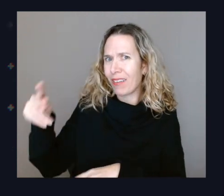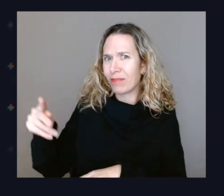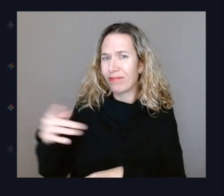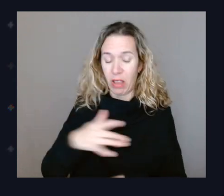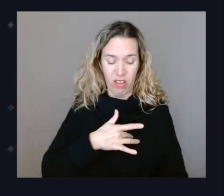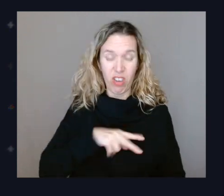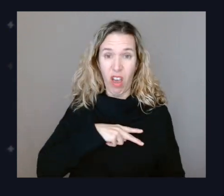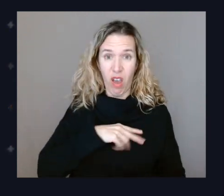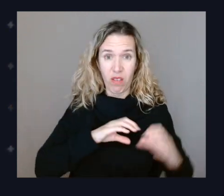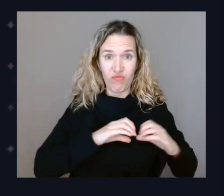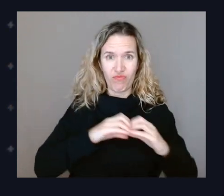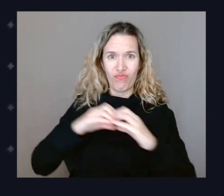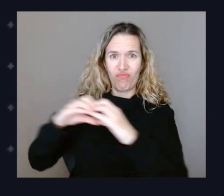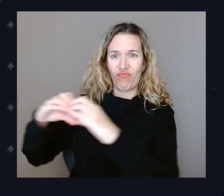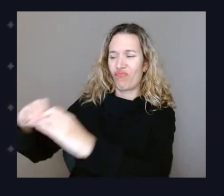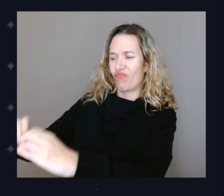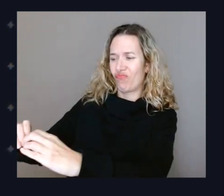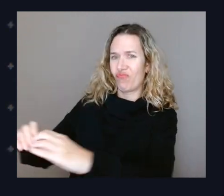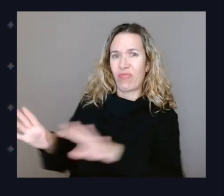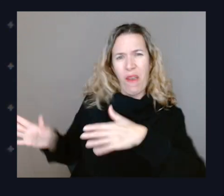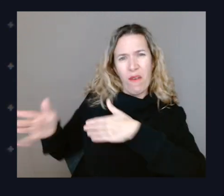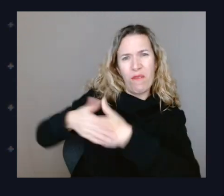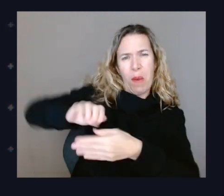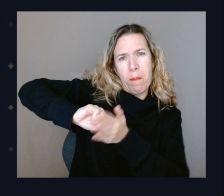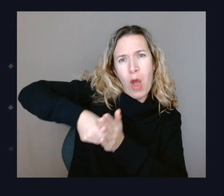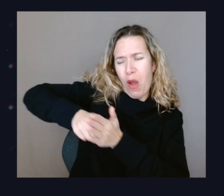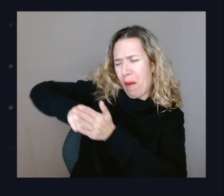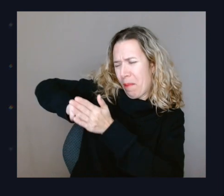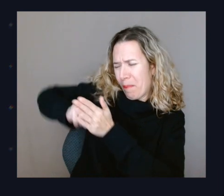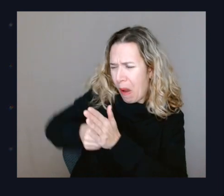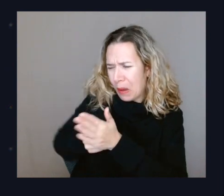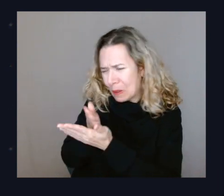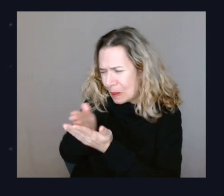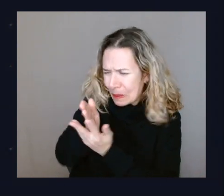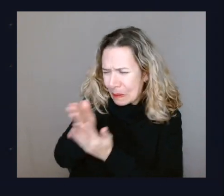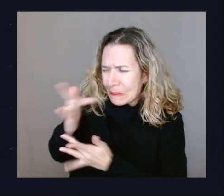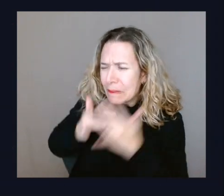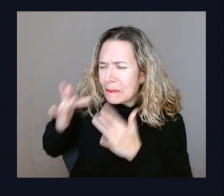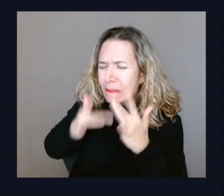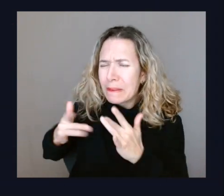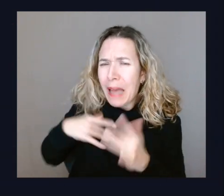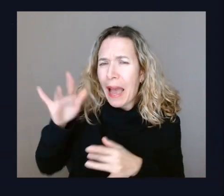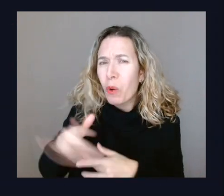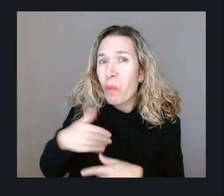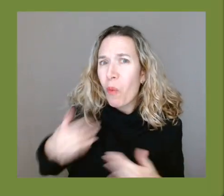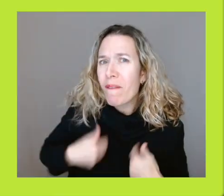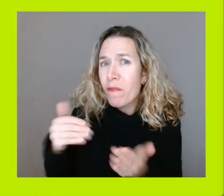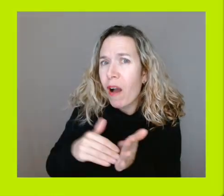mon cœur. Sur une scène verrouillée à double tour, survivant de peine et de misère grâce à une toute petite